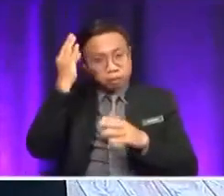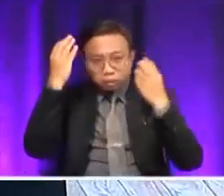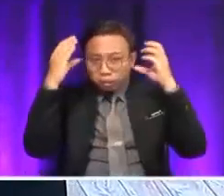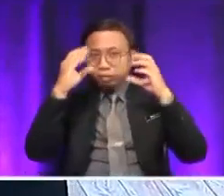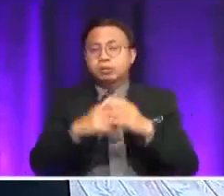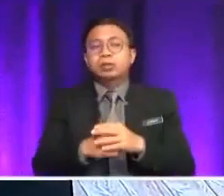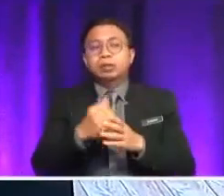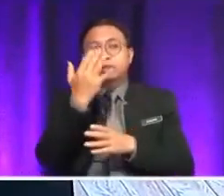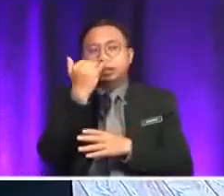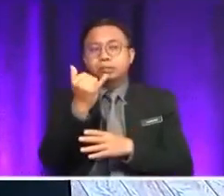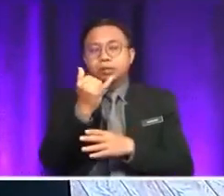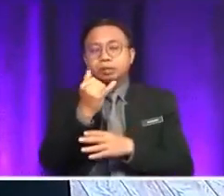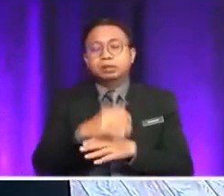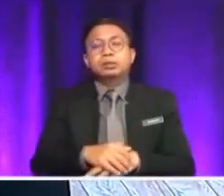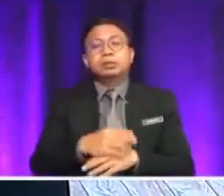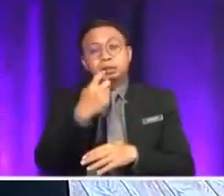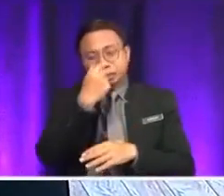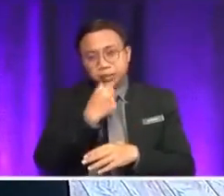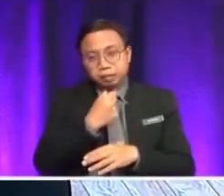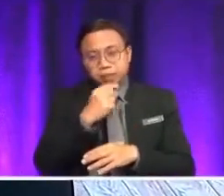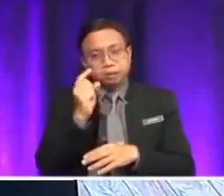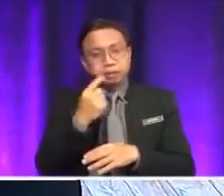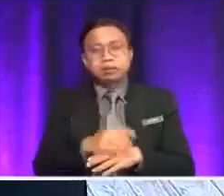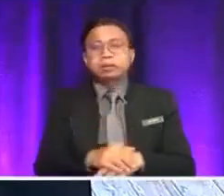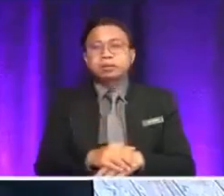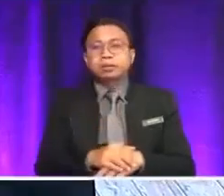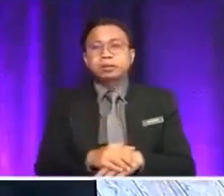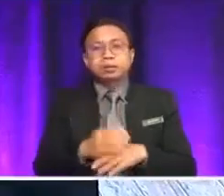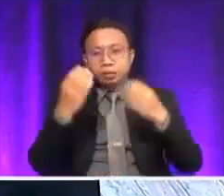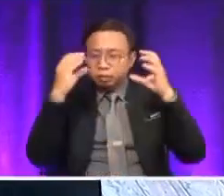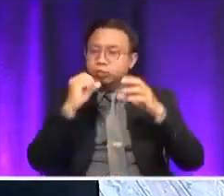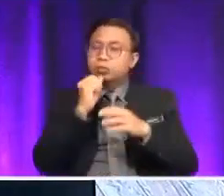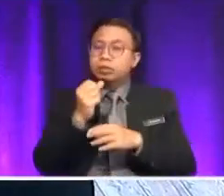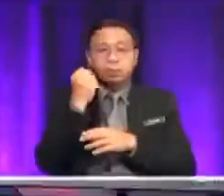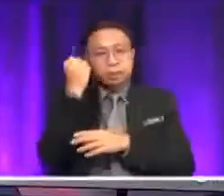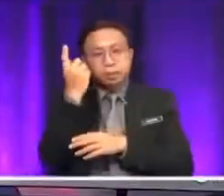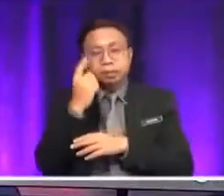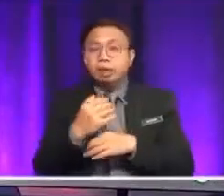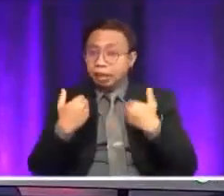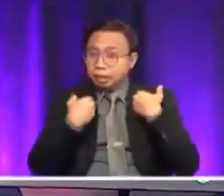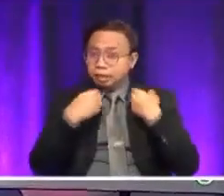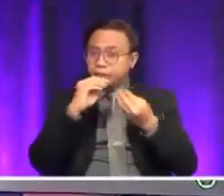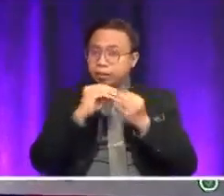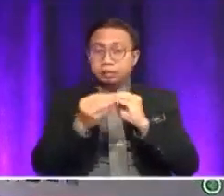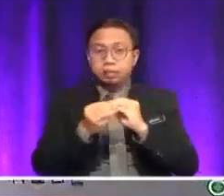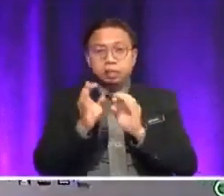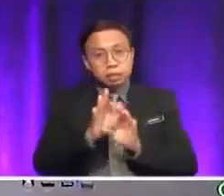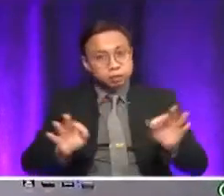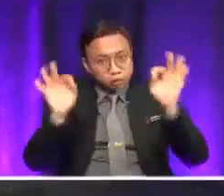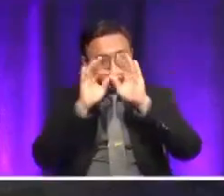Kenapa ni, Mal? Masa sedih je, Mal. Tak apa-apa lah, cikgu. Cikgu kan yang faham pun. Mal ada masalah. Cerita dengan cikgu.